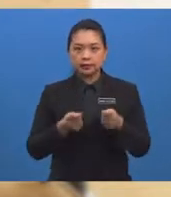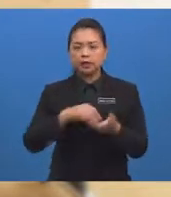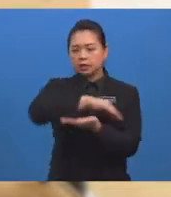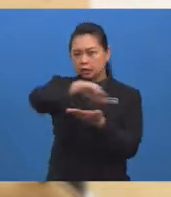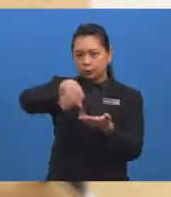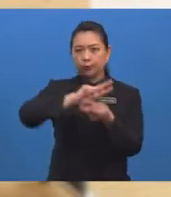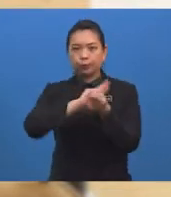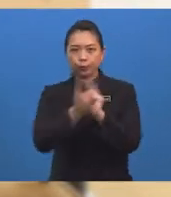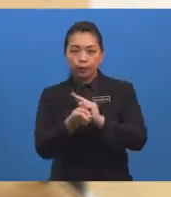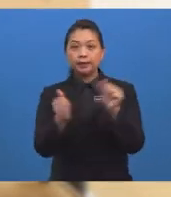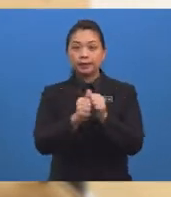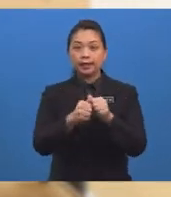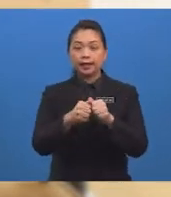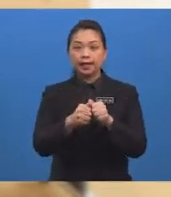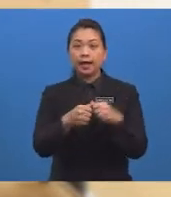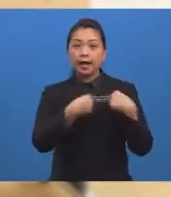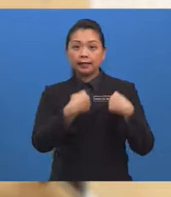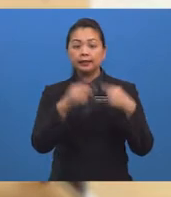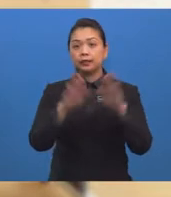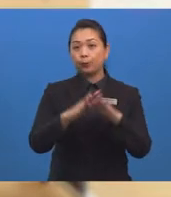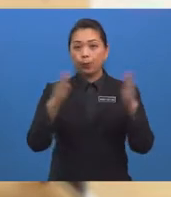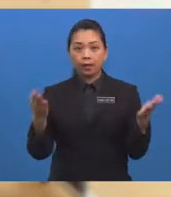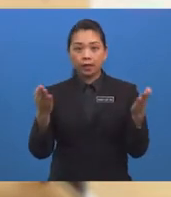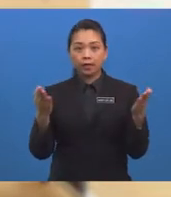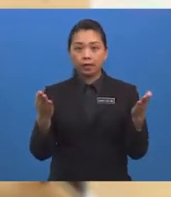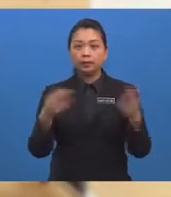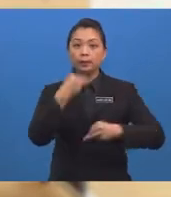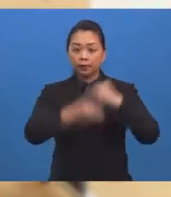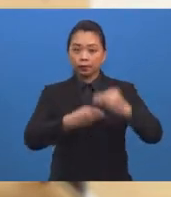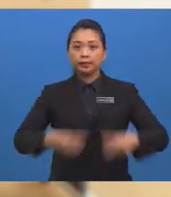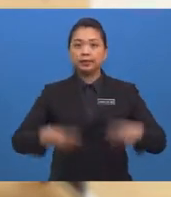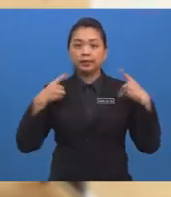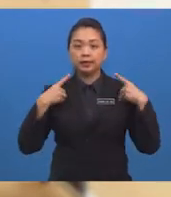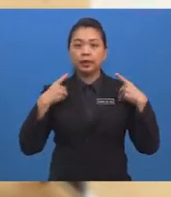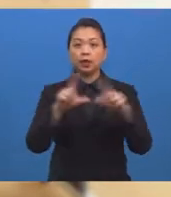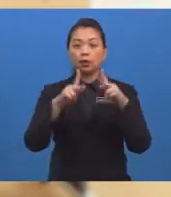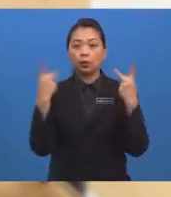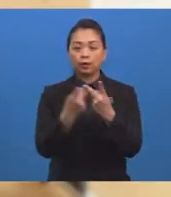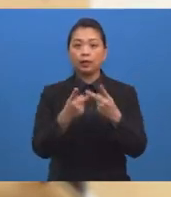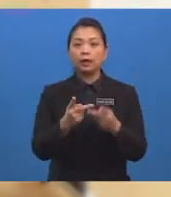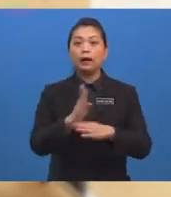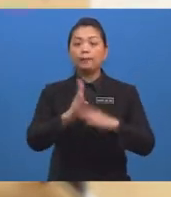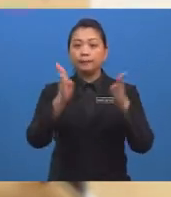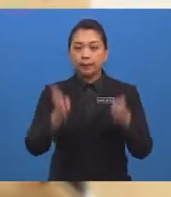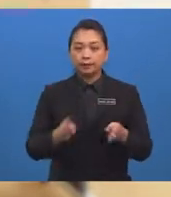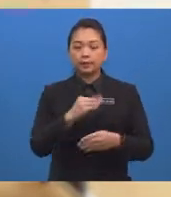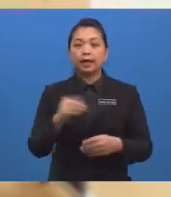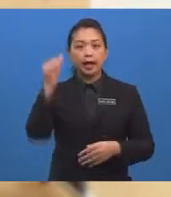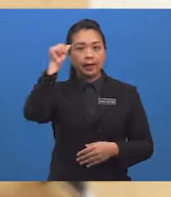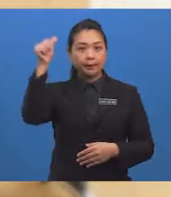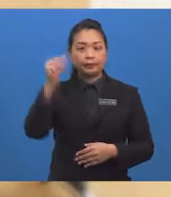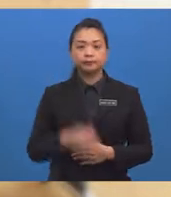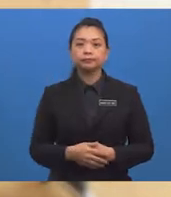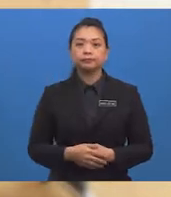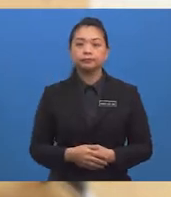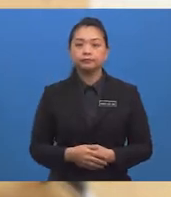hati yang terbuka demi kemajuan diri, keluarga, agama, bangsa dan negara. Seterusnya, cabaran dalam